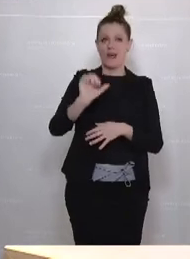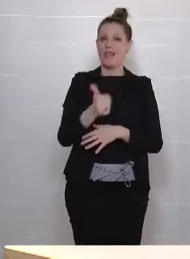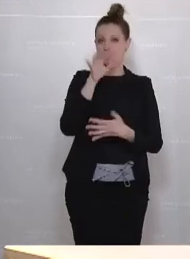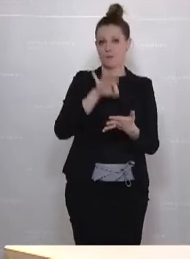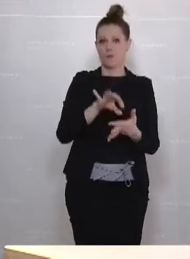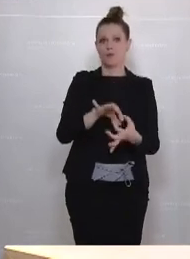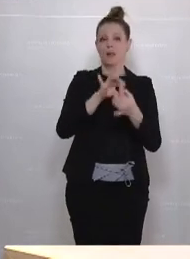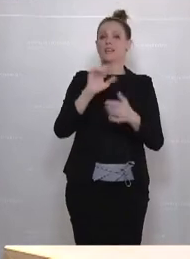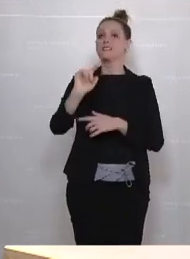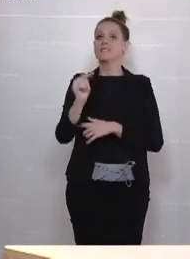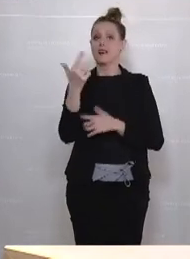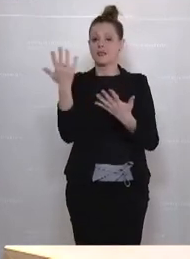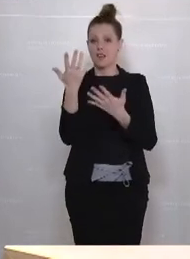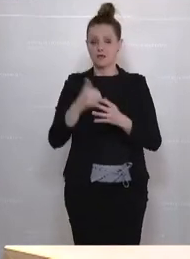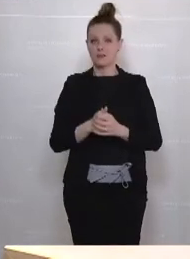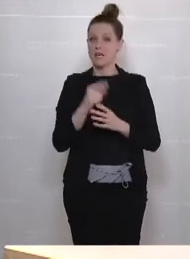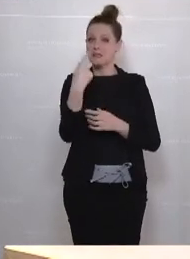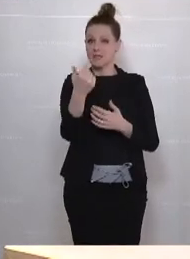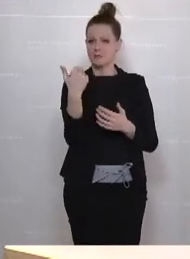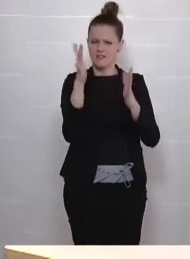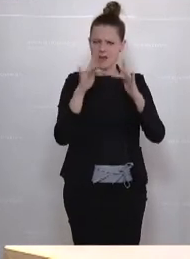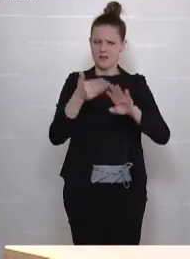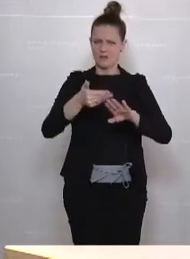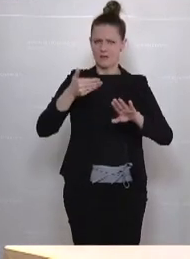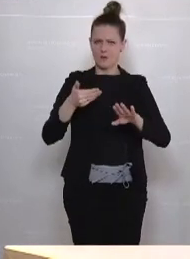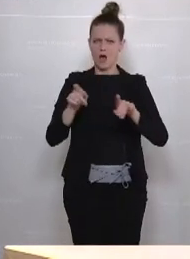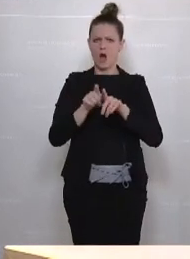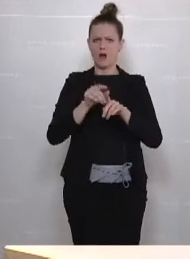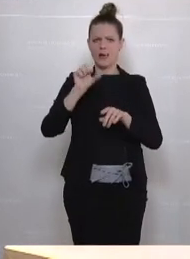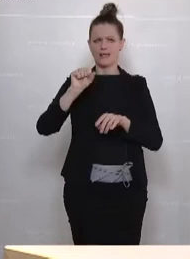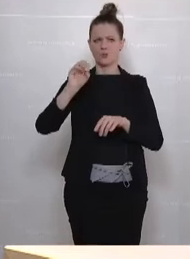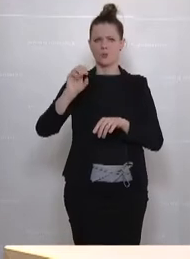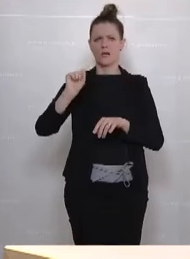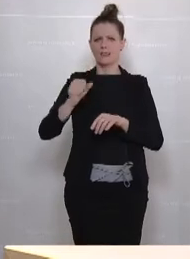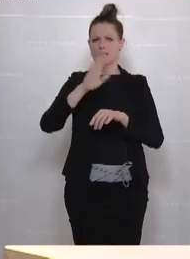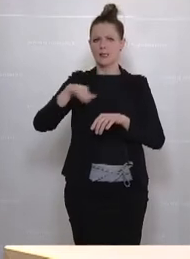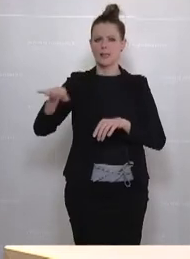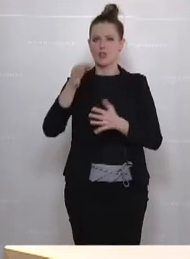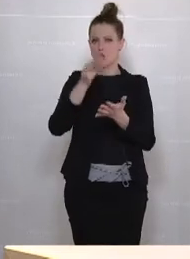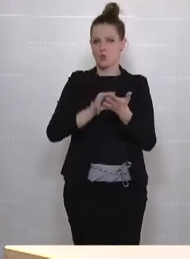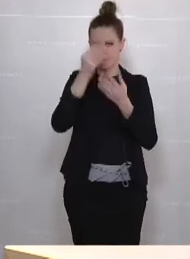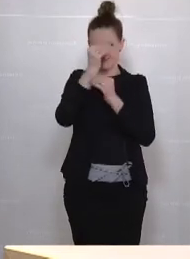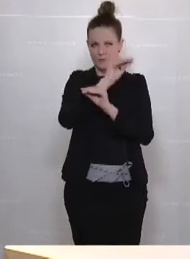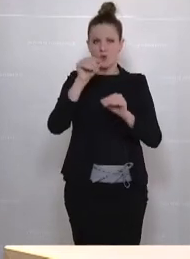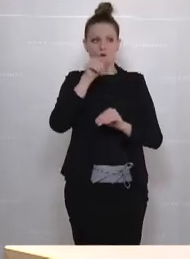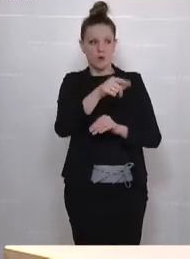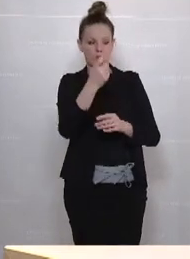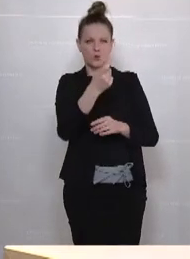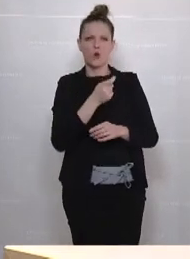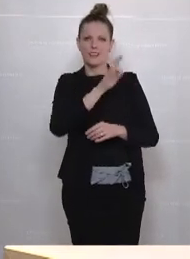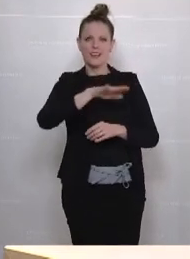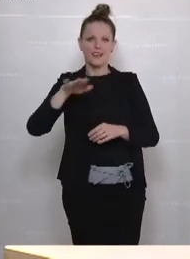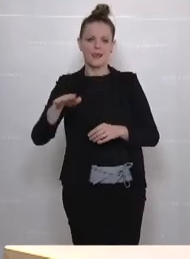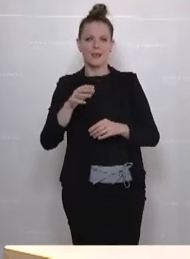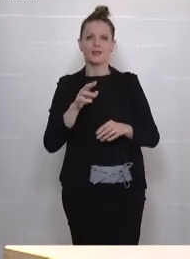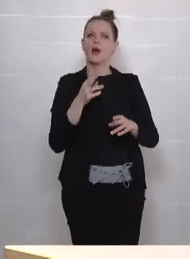zweite Punkt ist, Sie selbst haben ja vor Weihnachten gemeinsam mit der SOS Kinderdorf angekündigt, jetzt würden dort Kinder betreut in Karatepe.